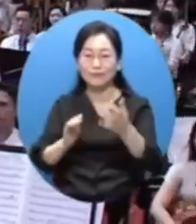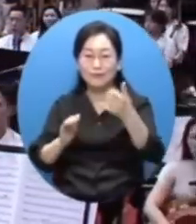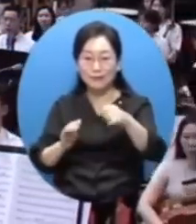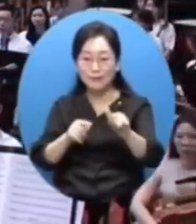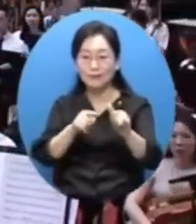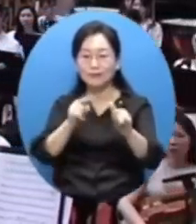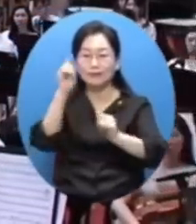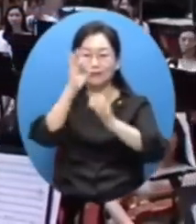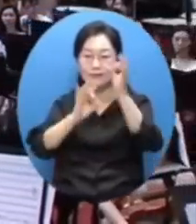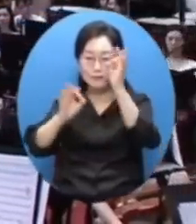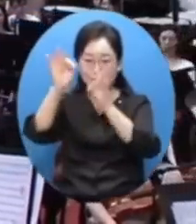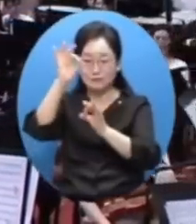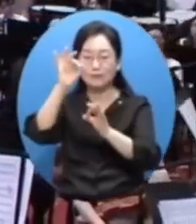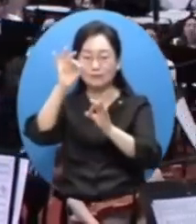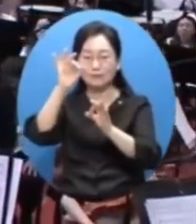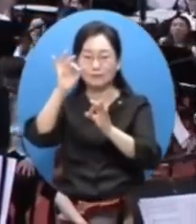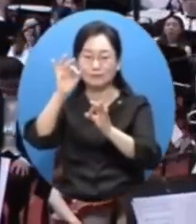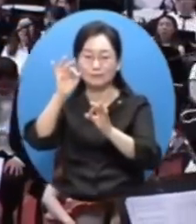실수하고